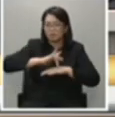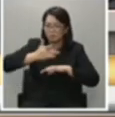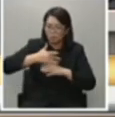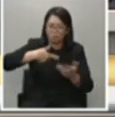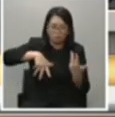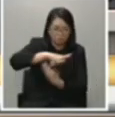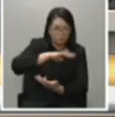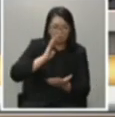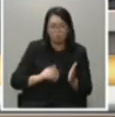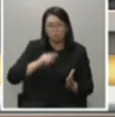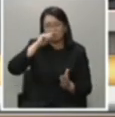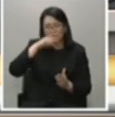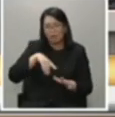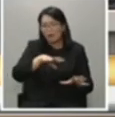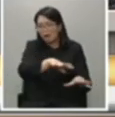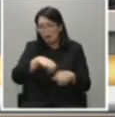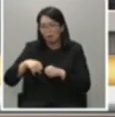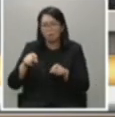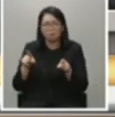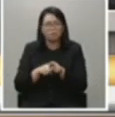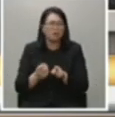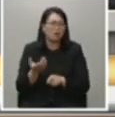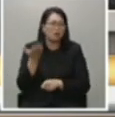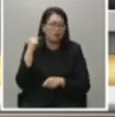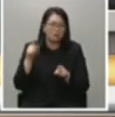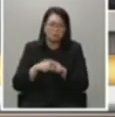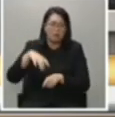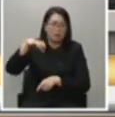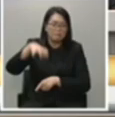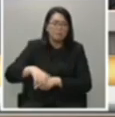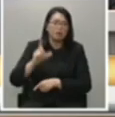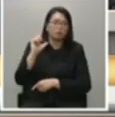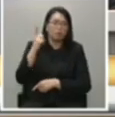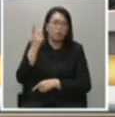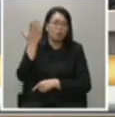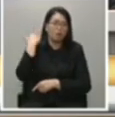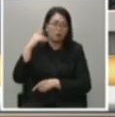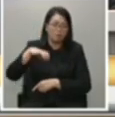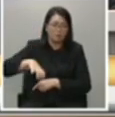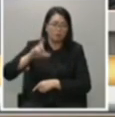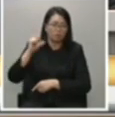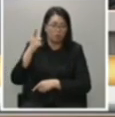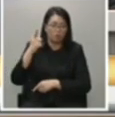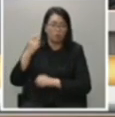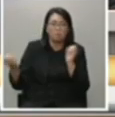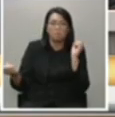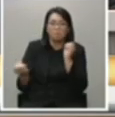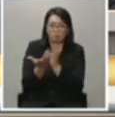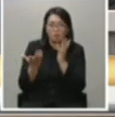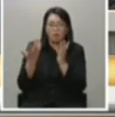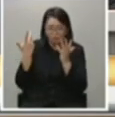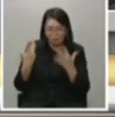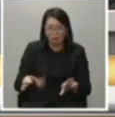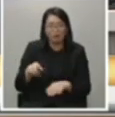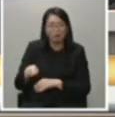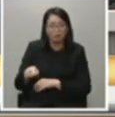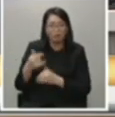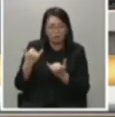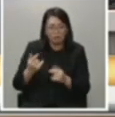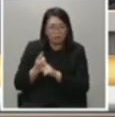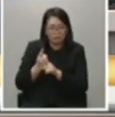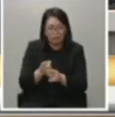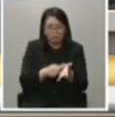ไม่เช่นนั้นค่ะจะเกิดเหตุการณ์เหมือนกรณีเหมืองทองอัคราที่ผลเสียหายเกิดขึ้นแล้วเรามาตาม